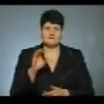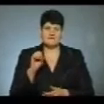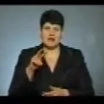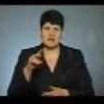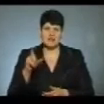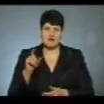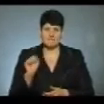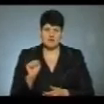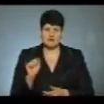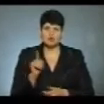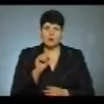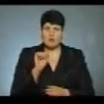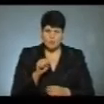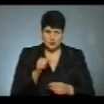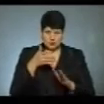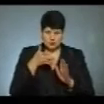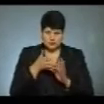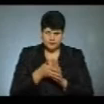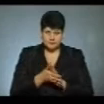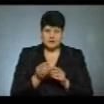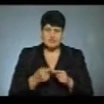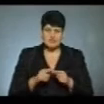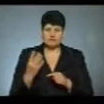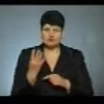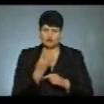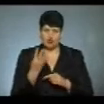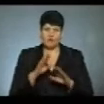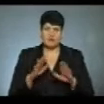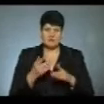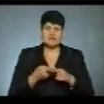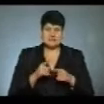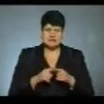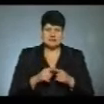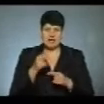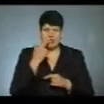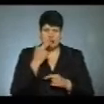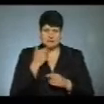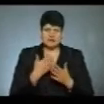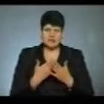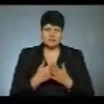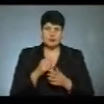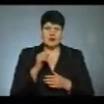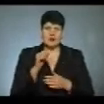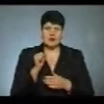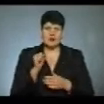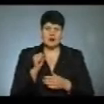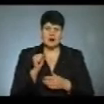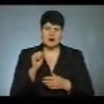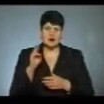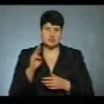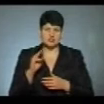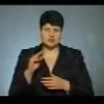То, що ми могли розшифрувати, це у 4 випадках, це є грип типу H1. Тобто ми